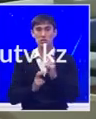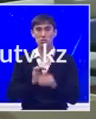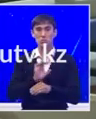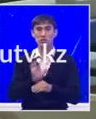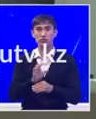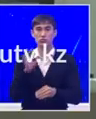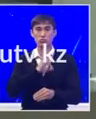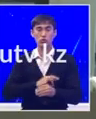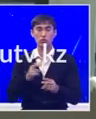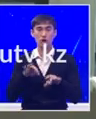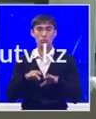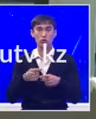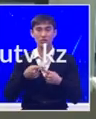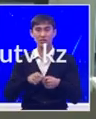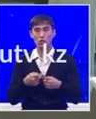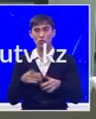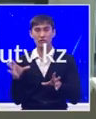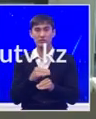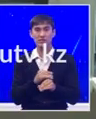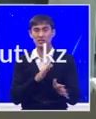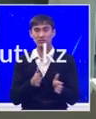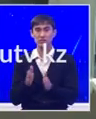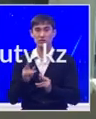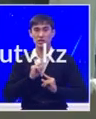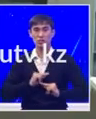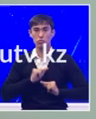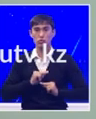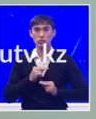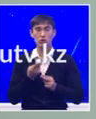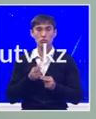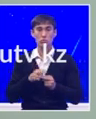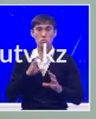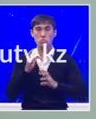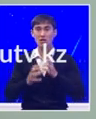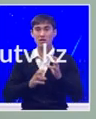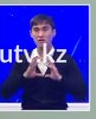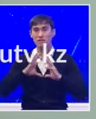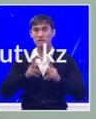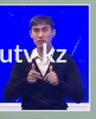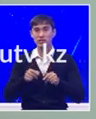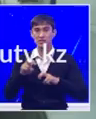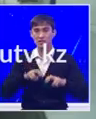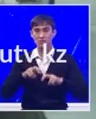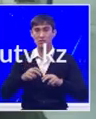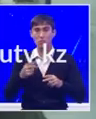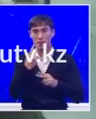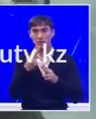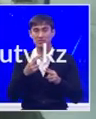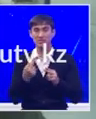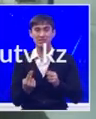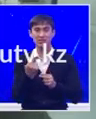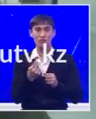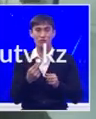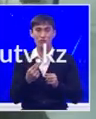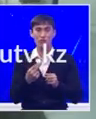производство использует компьютерные технологии во всех аспектах своей работы. Однако мировые исследования показывают, что процесс цифровой трансформации все